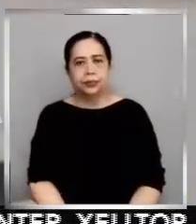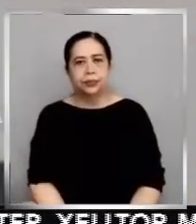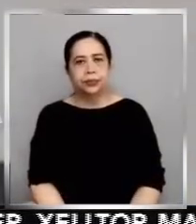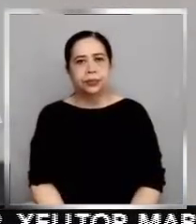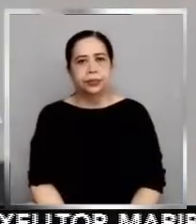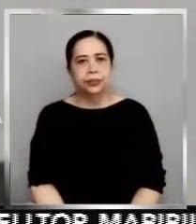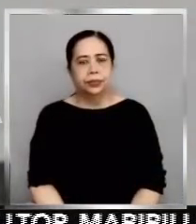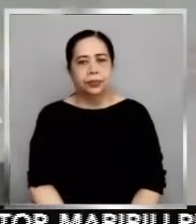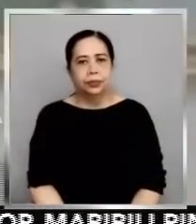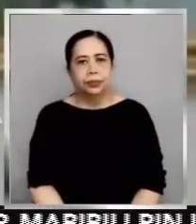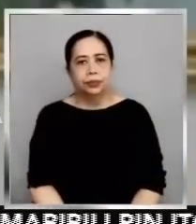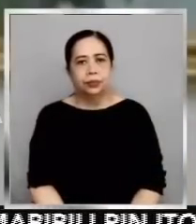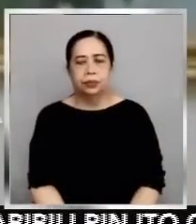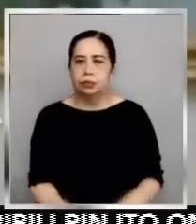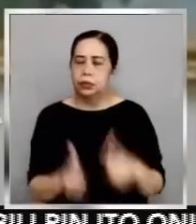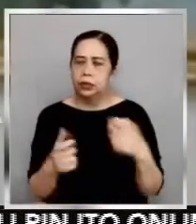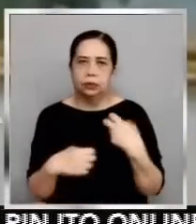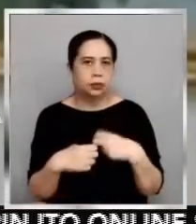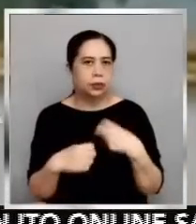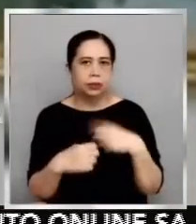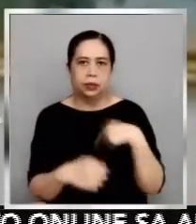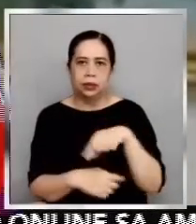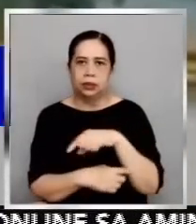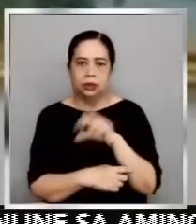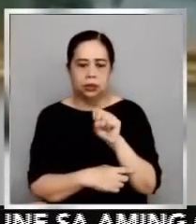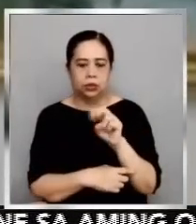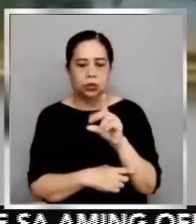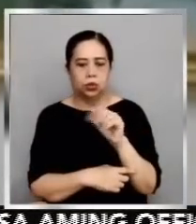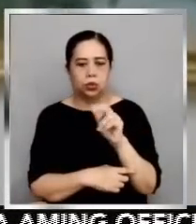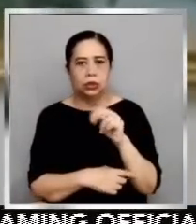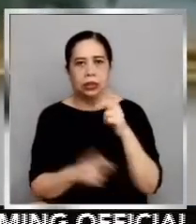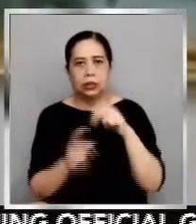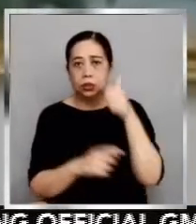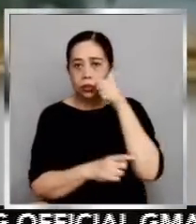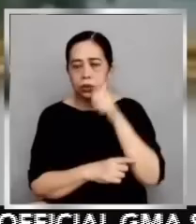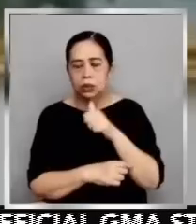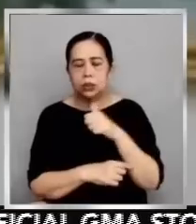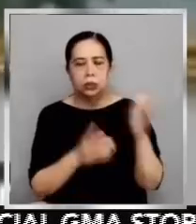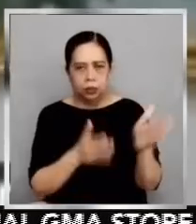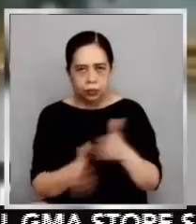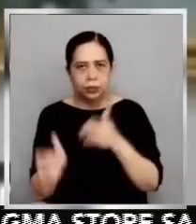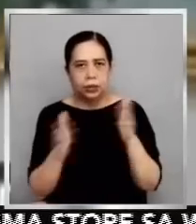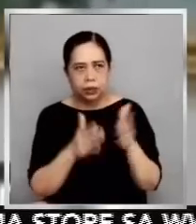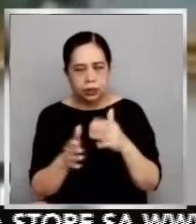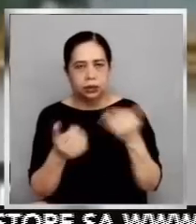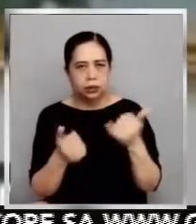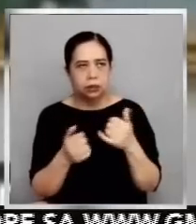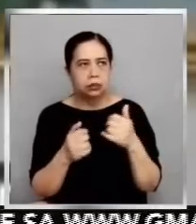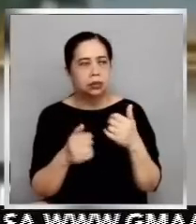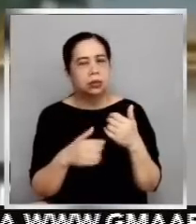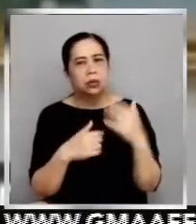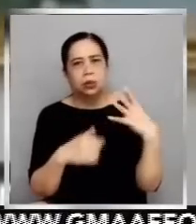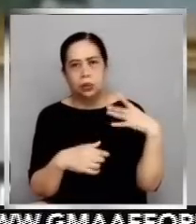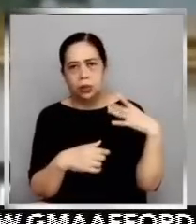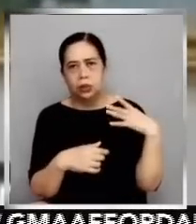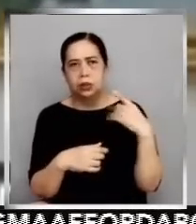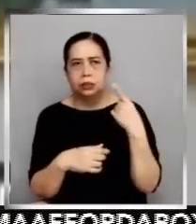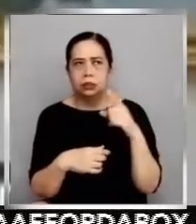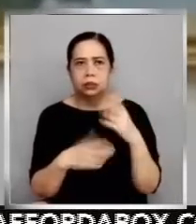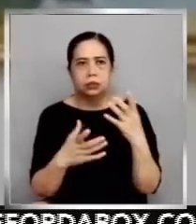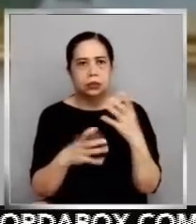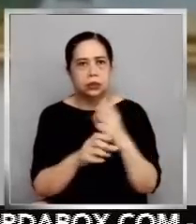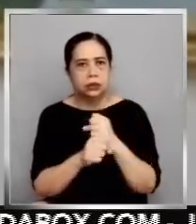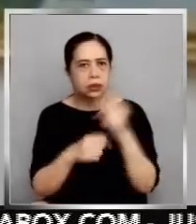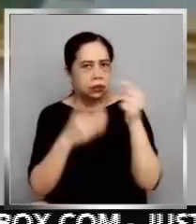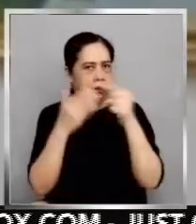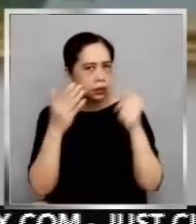Malaking problema natin sa Sudan. We are already preparing the assets that might be involved. We are just waiting to get better